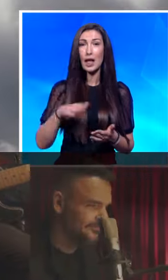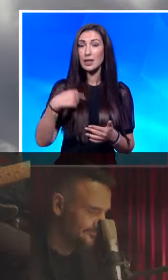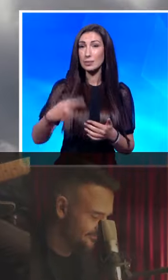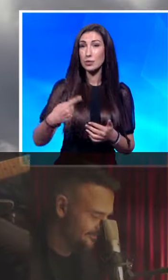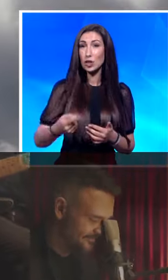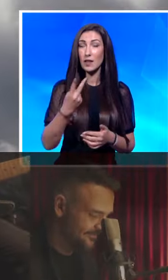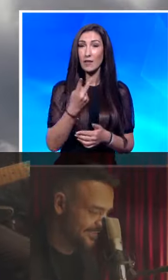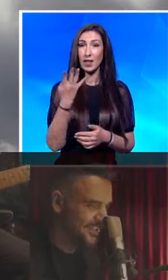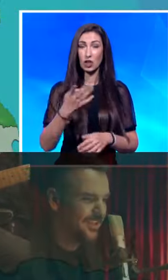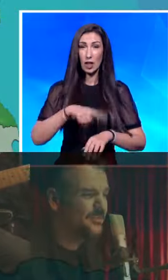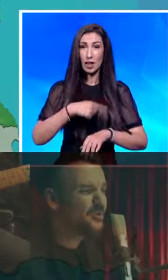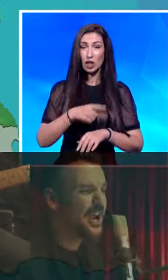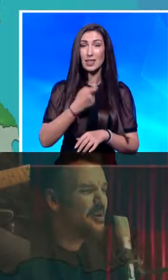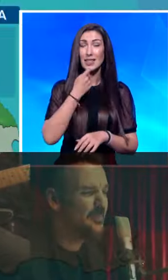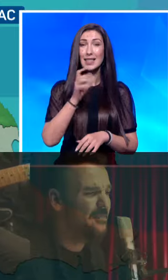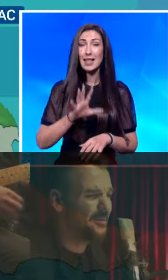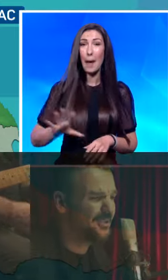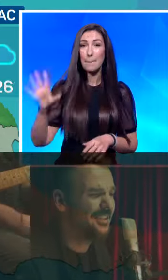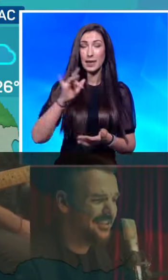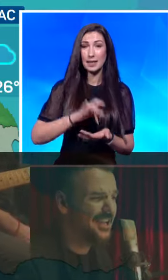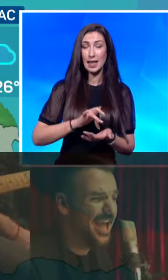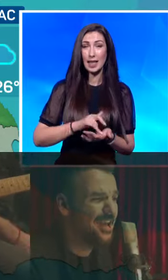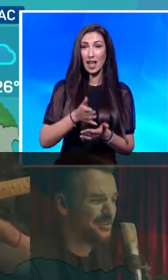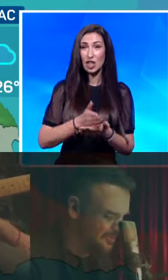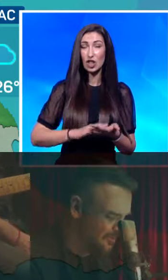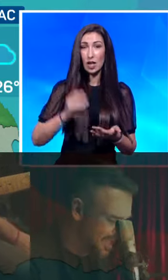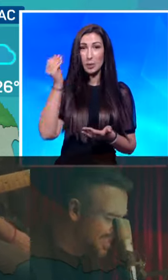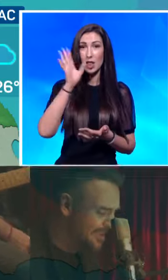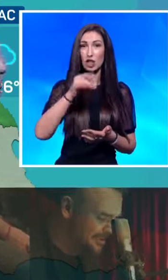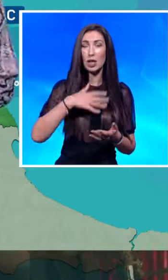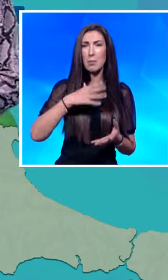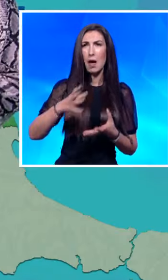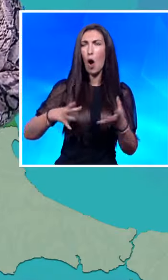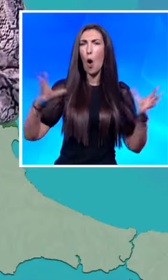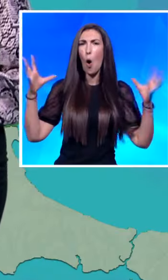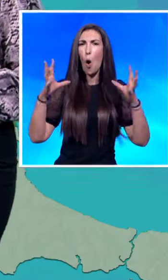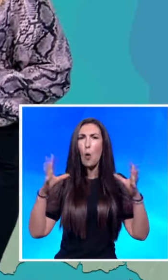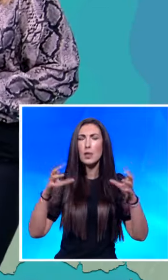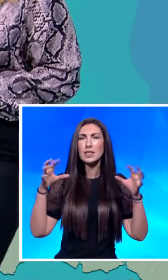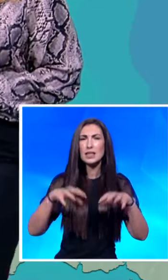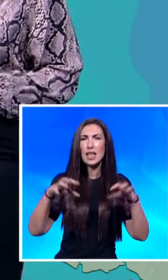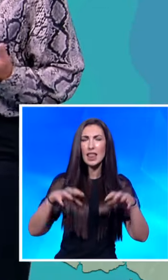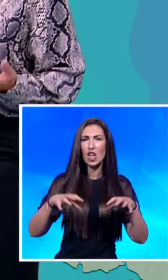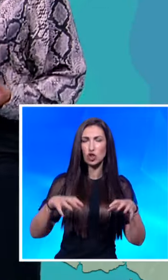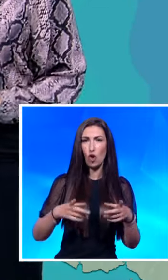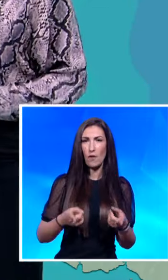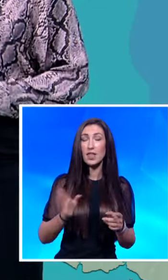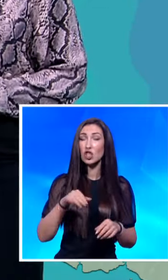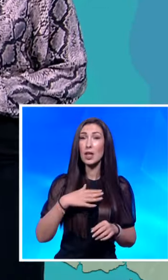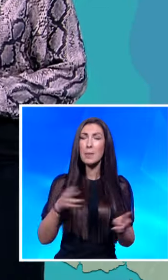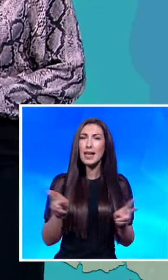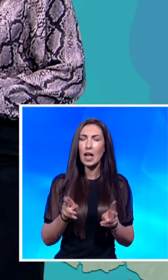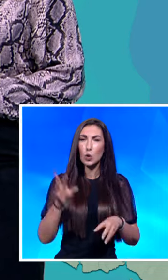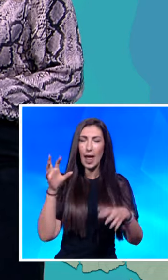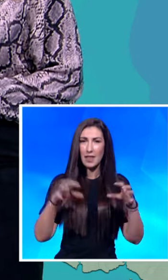следващите 24 часа в западните и в централните части на страната ще се развиват купести и купесто-дъждовни облаци. Ще има